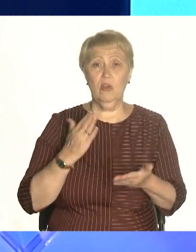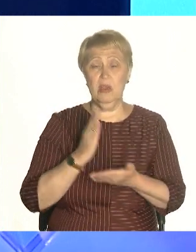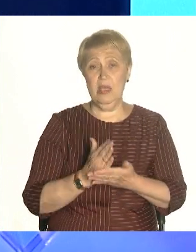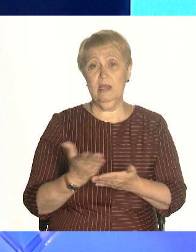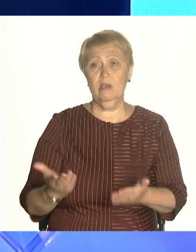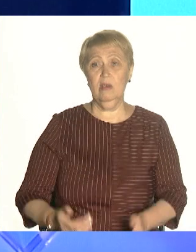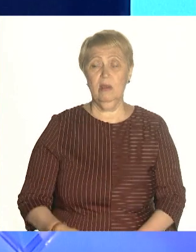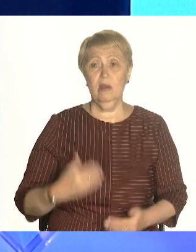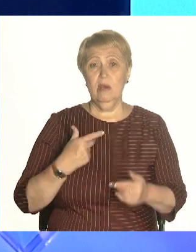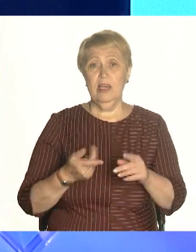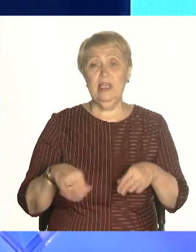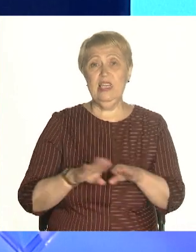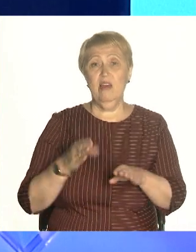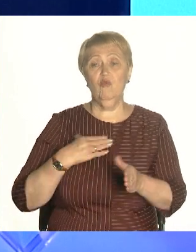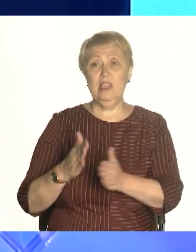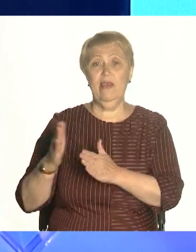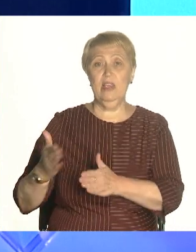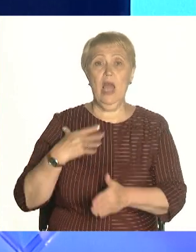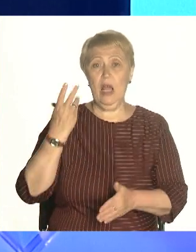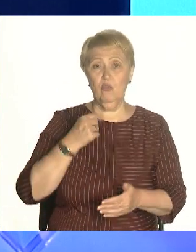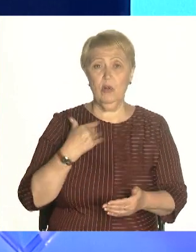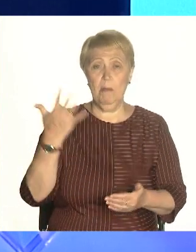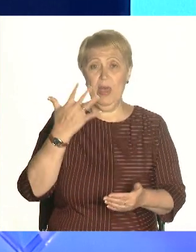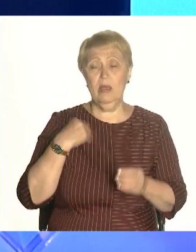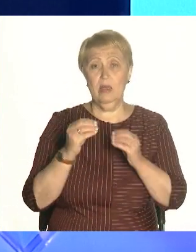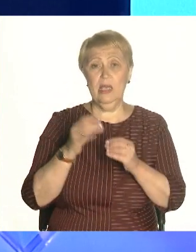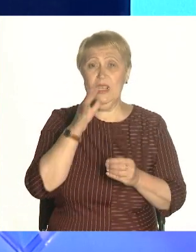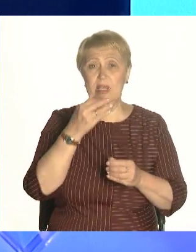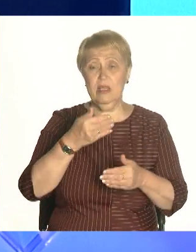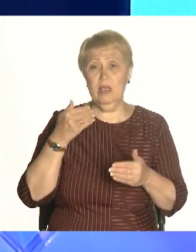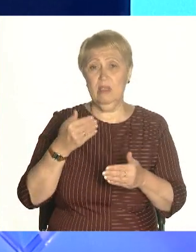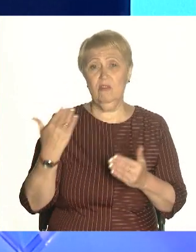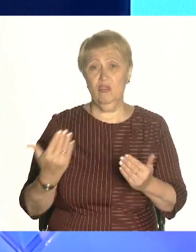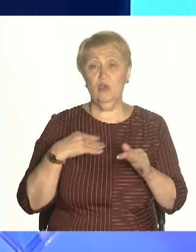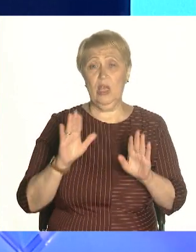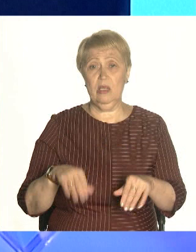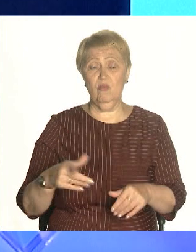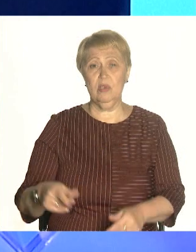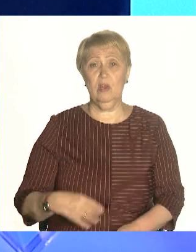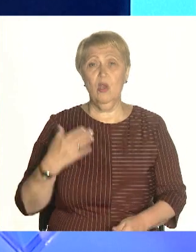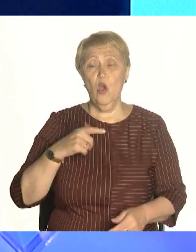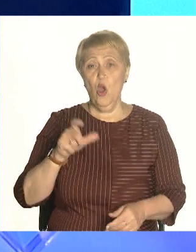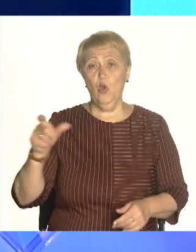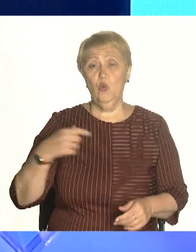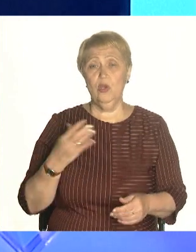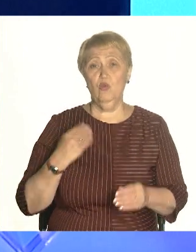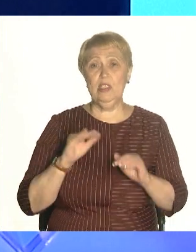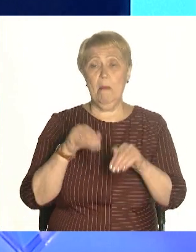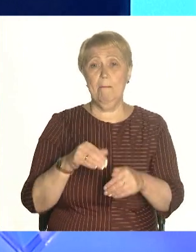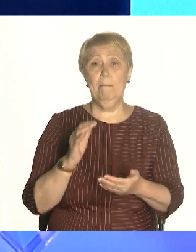и те виды, которые существовали у нас там и 5, и 10 лет назад, и люди по-прежнему на них, скажем так,